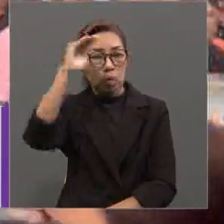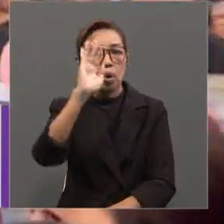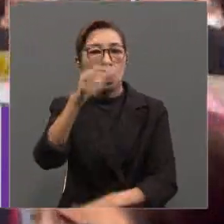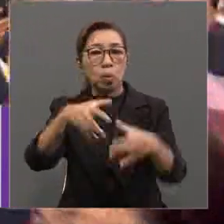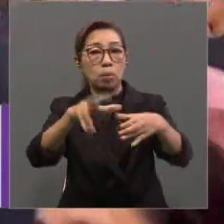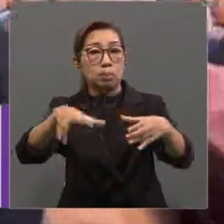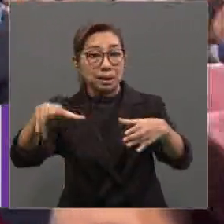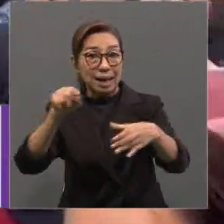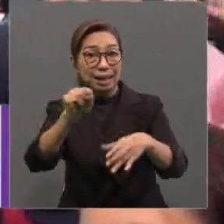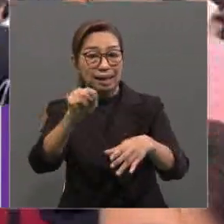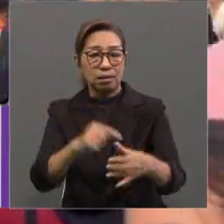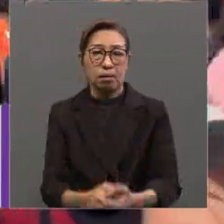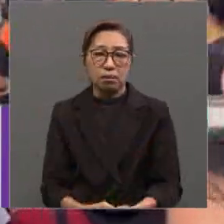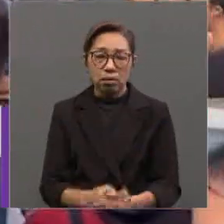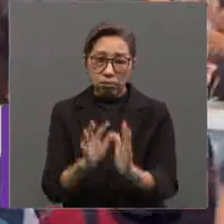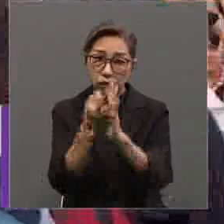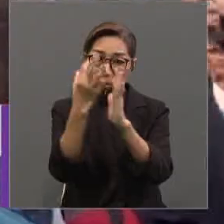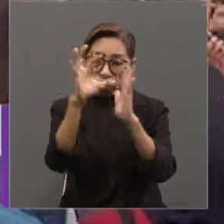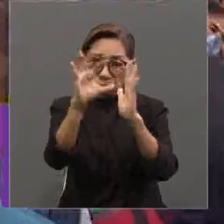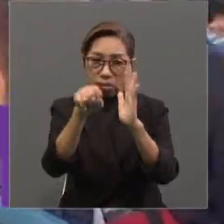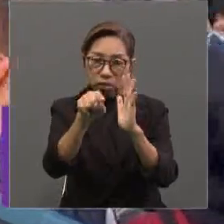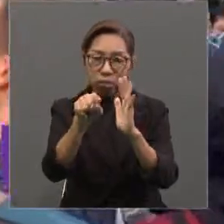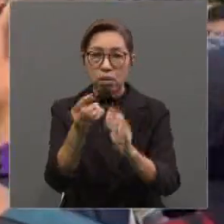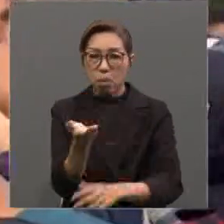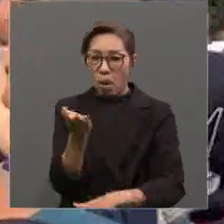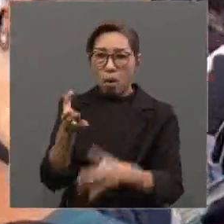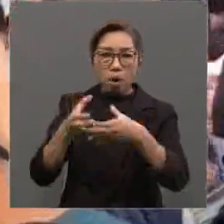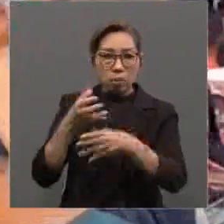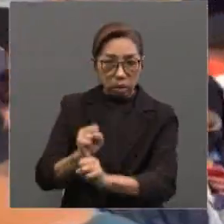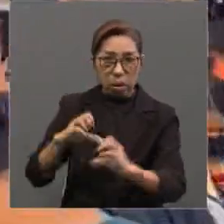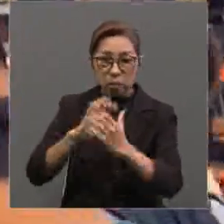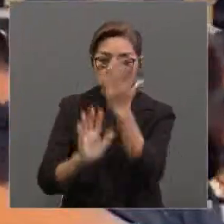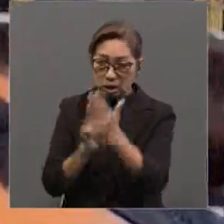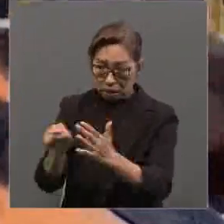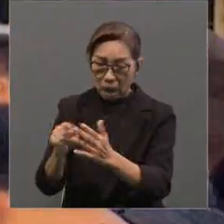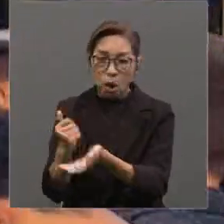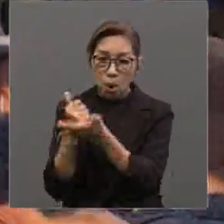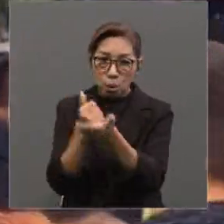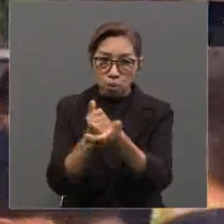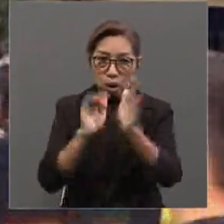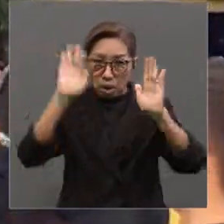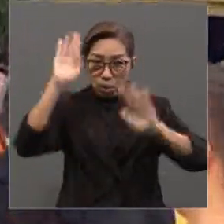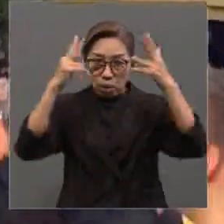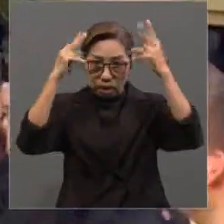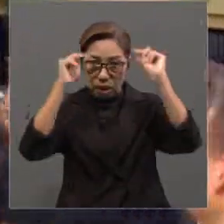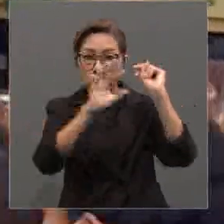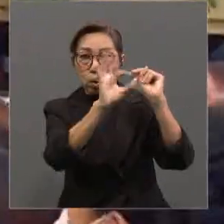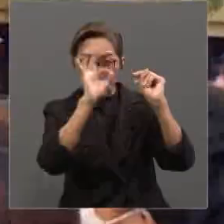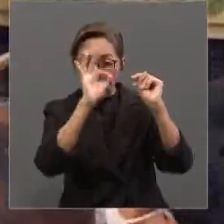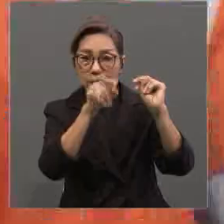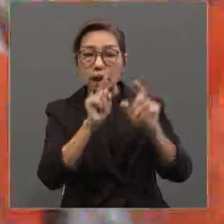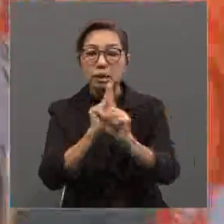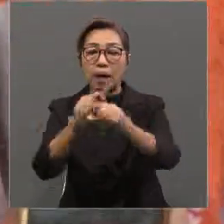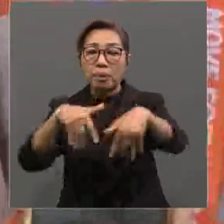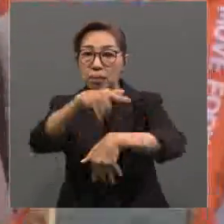ายกจากพรรคเพื่อไทยโพสต์เรียกร้องให้ประชาธิปัตย์และพรรคภูมิใจไทยเนี่ยมาร่วมโหวตนายกตามเสียงของประชาชนน